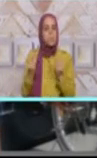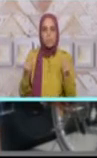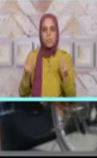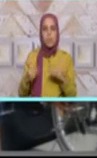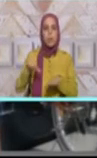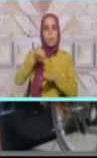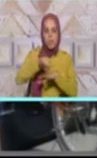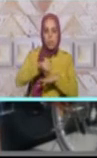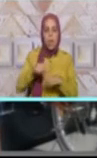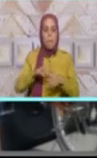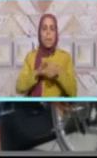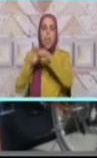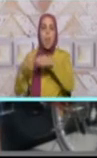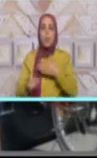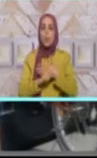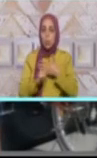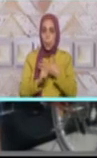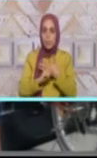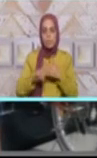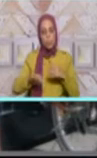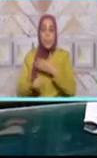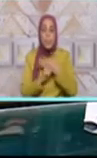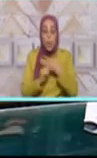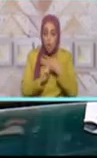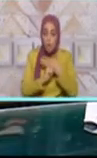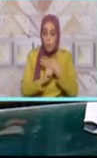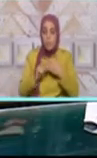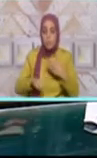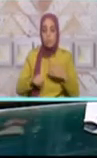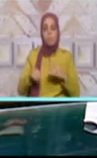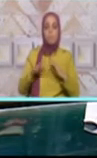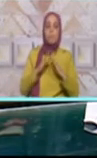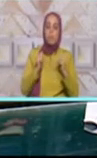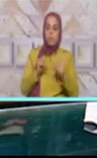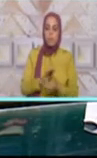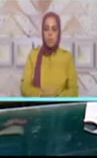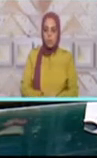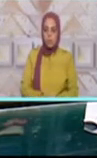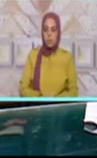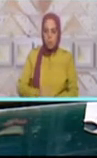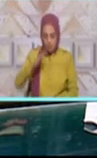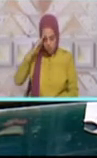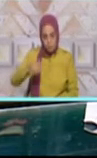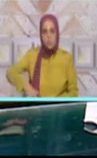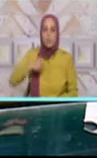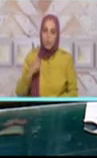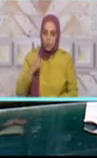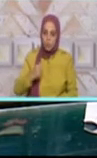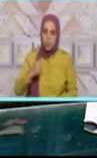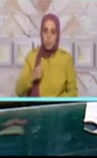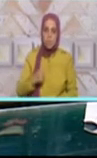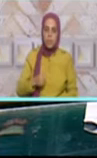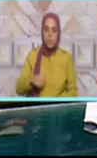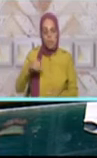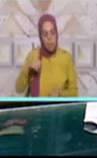بالنسبة للأتوبيسات العامة والميني باص في عمنا مرياض أيضا. عظيم. انا بشكرك الحقيقه، شكرا جزيلا